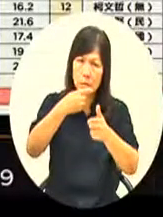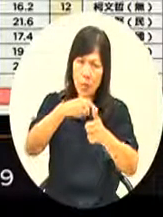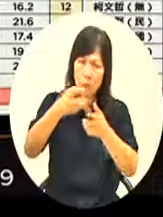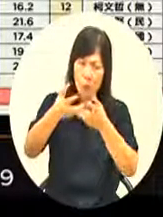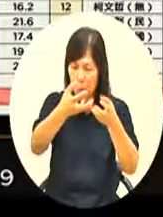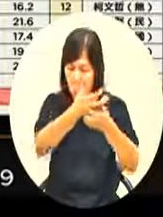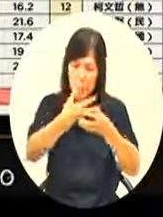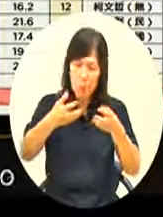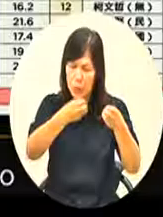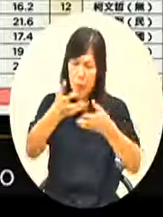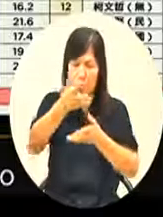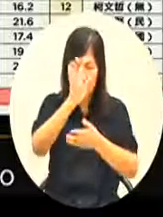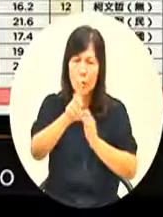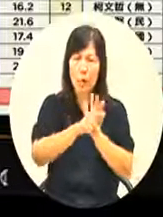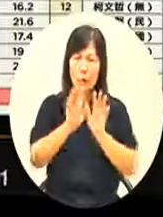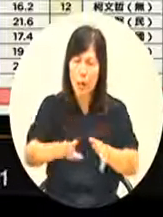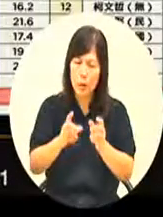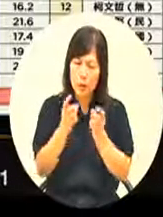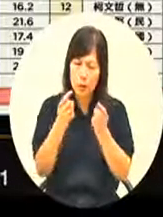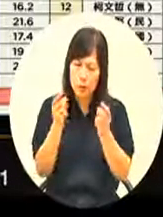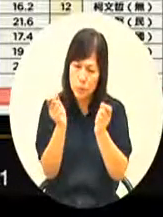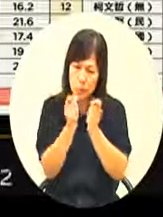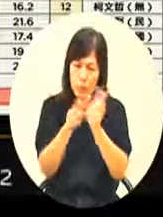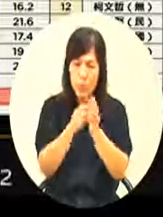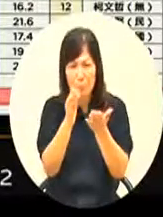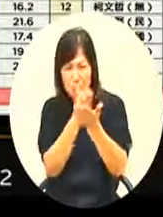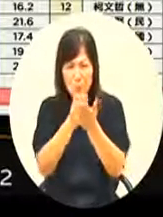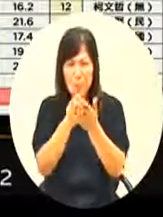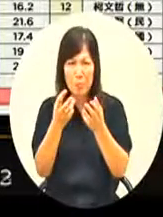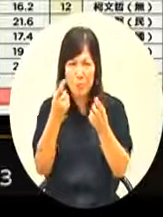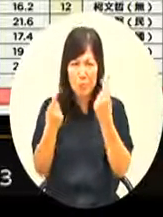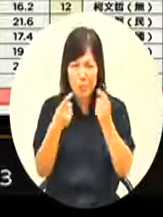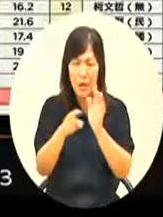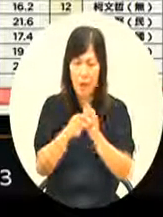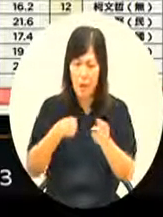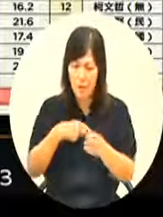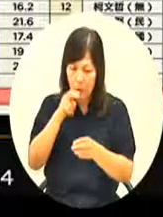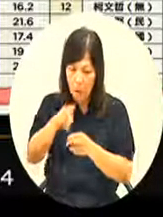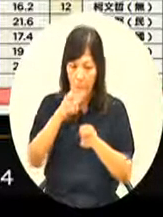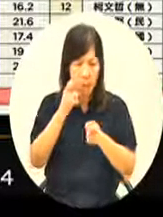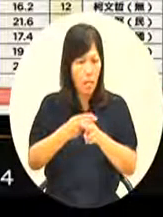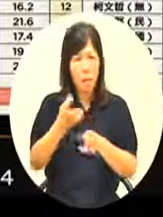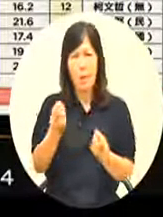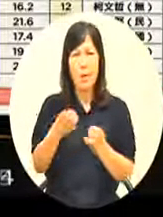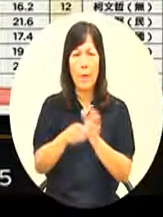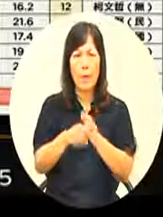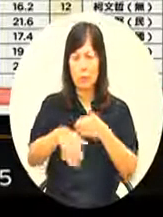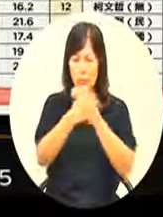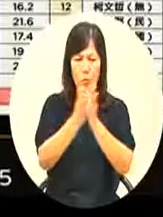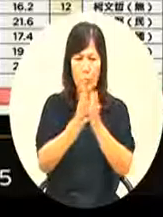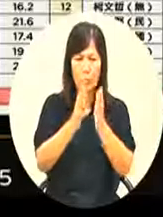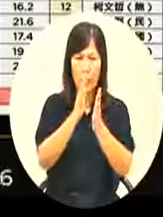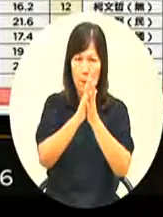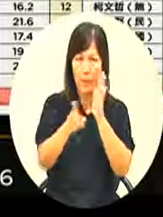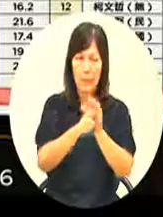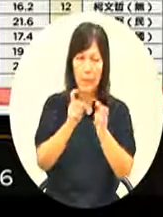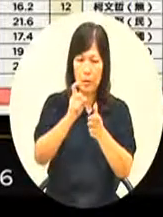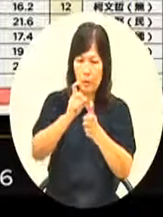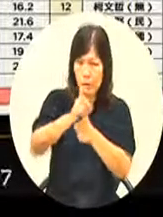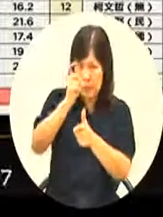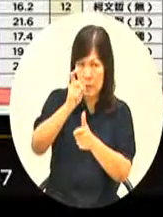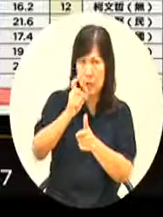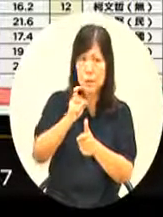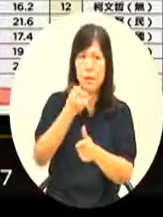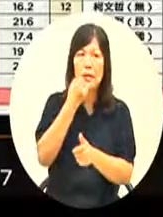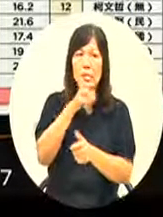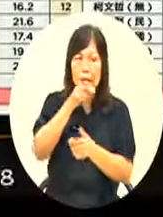力。可是最近有一个评比出来，一开始看到我有点不相信，虽然整个 总体的排名是第十名，可是我们看